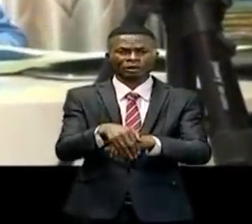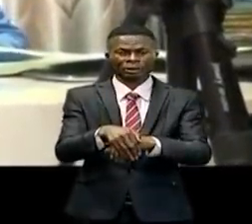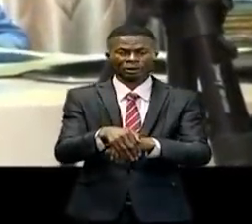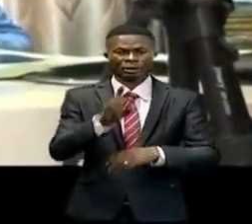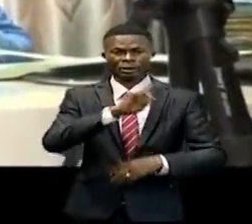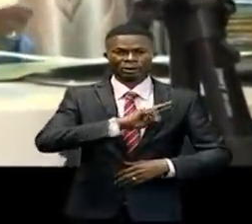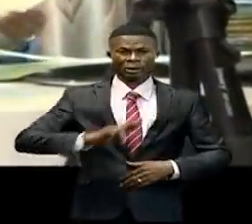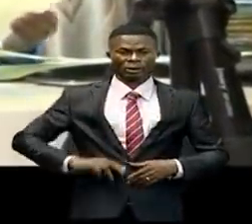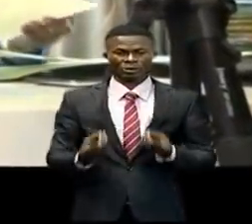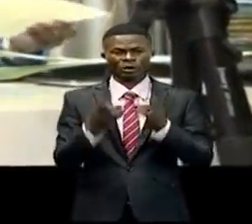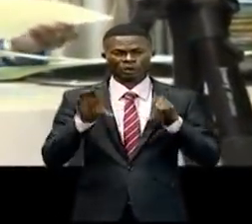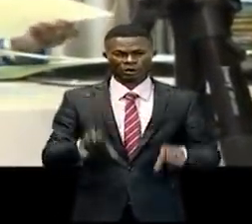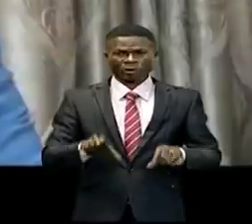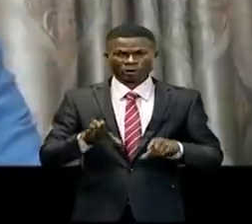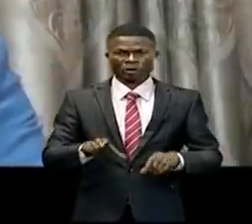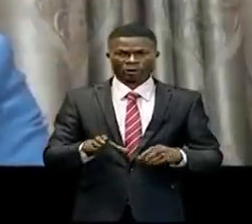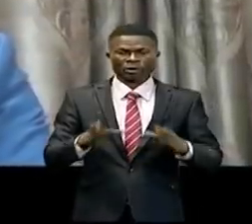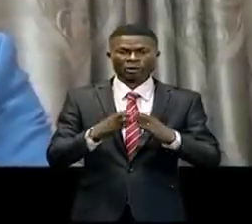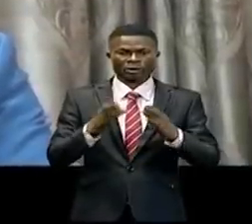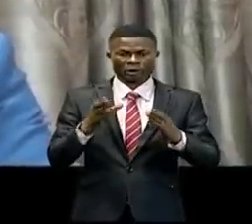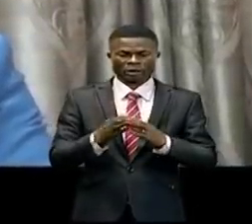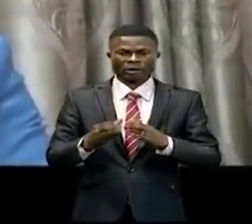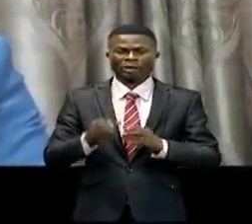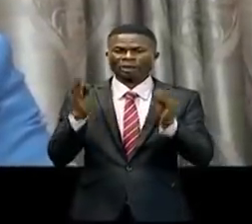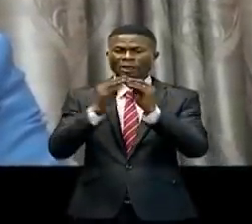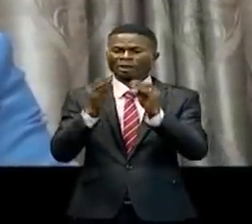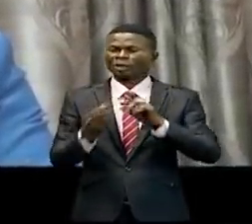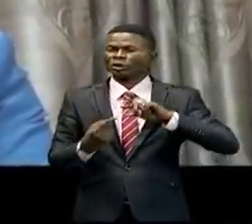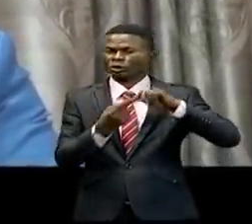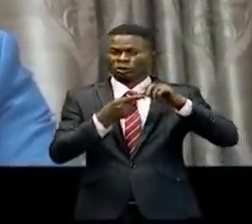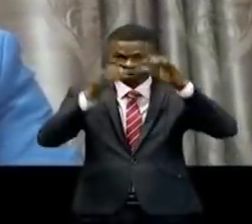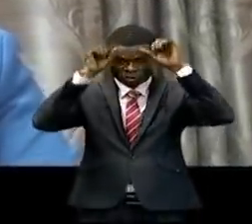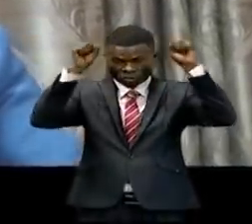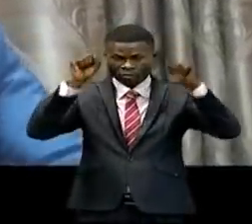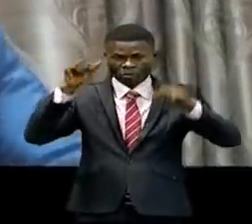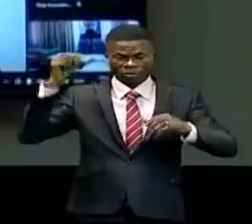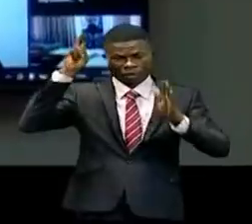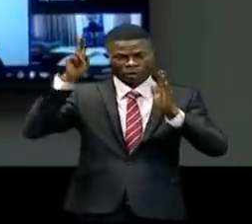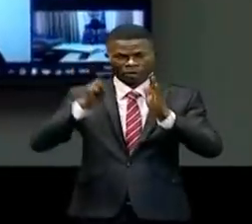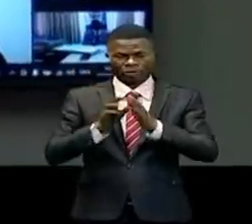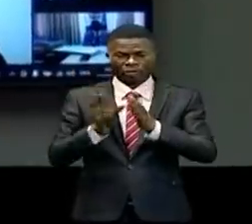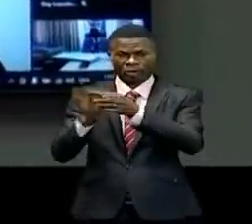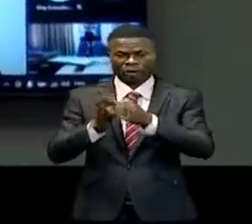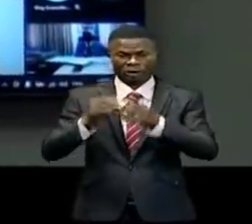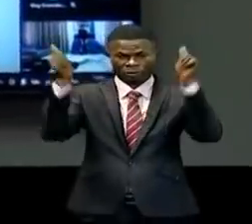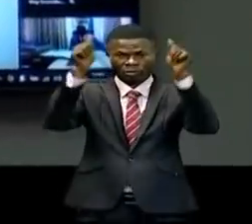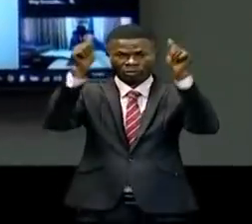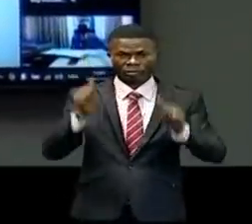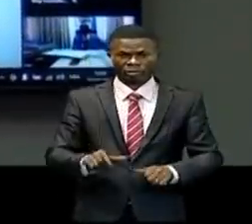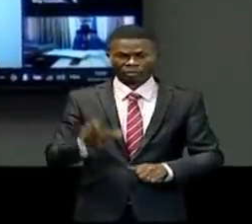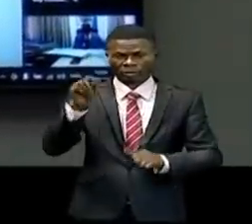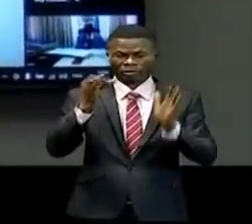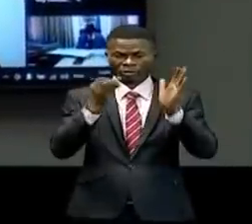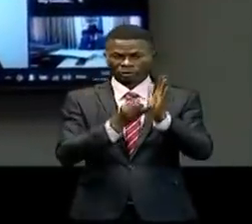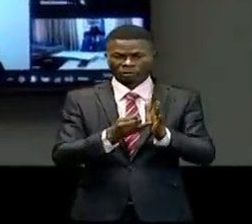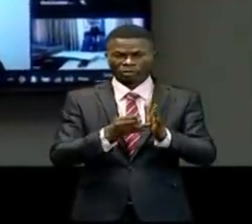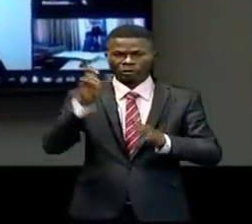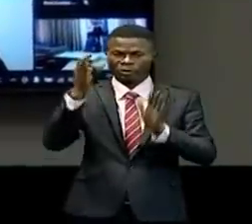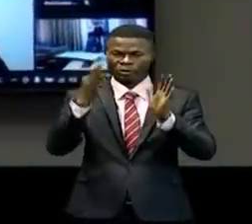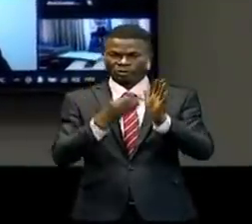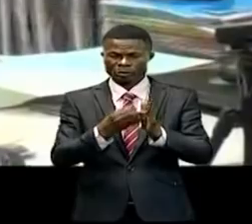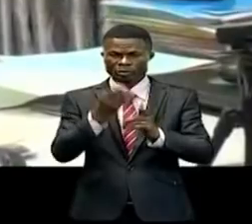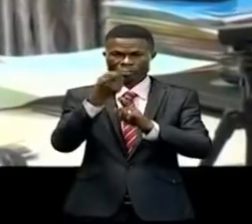République démocratique du Congo au sommet extraordinaire de chefs d'État et de gouvernement de l'Union africaine du 27 au 28 mai 2022 à